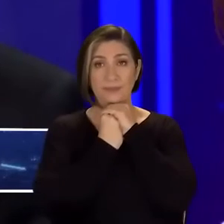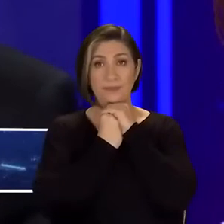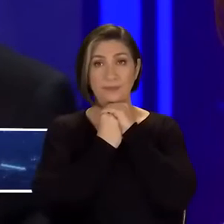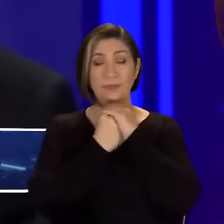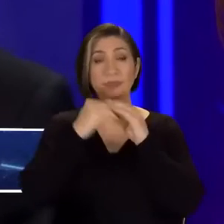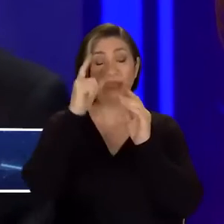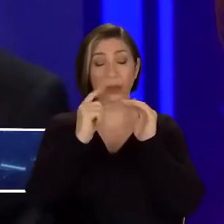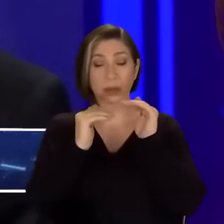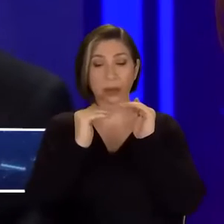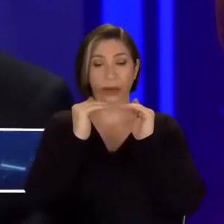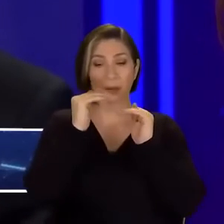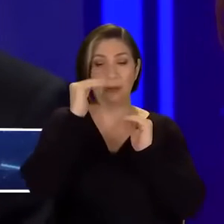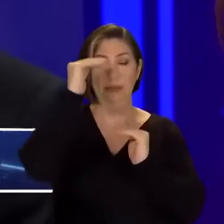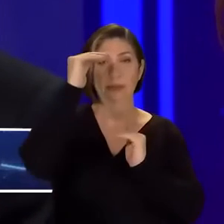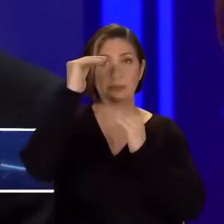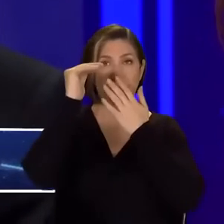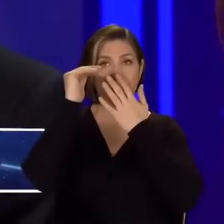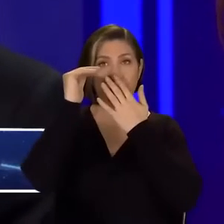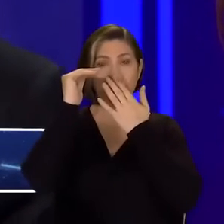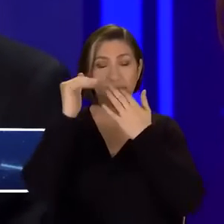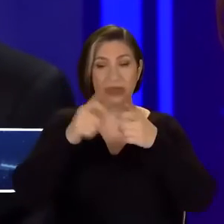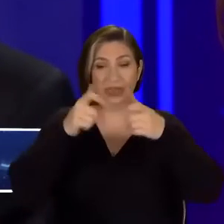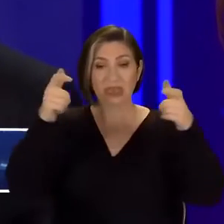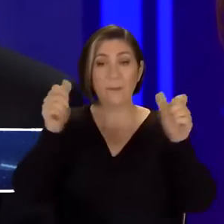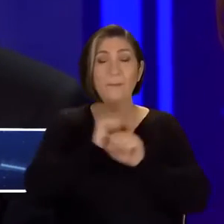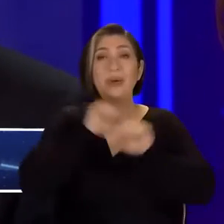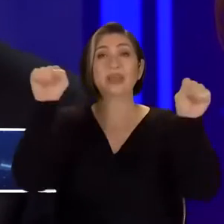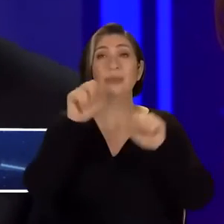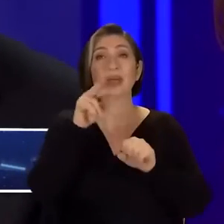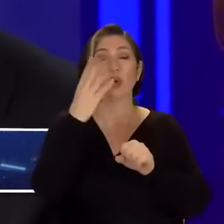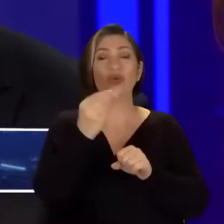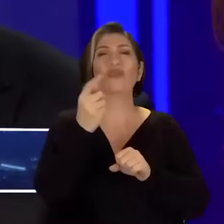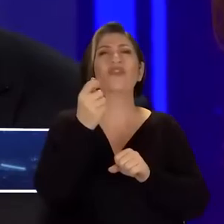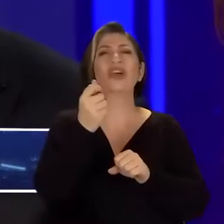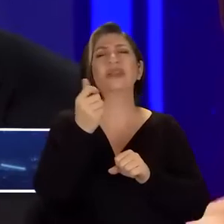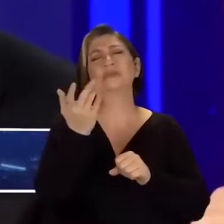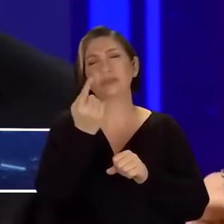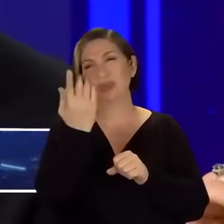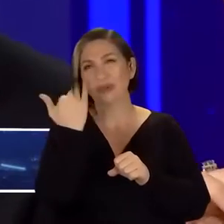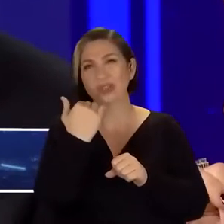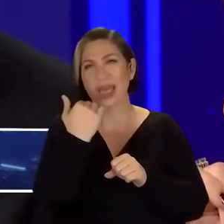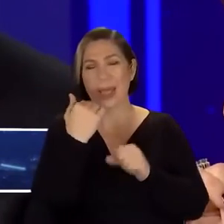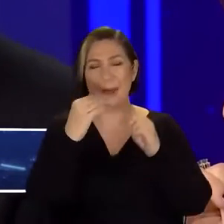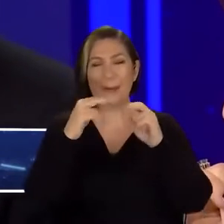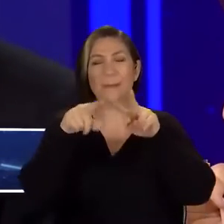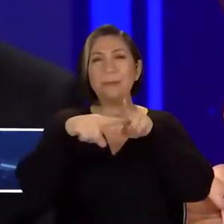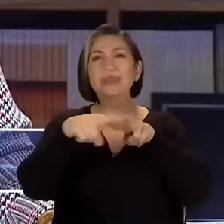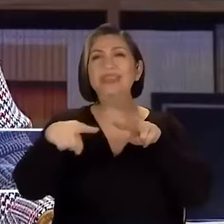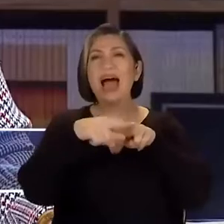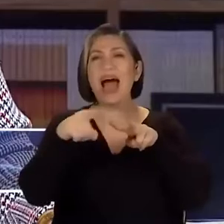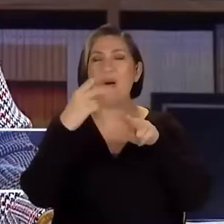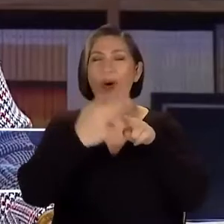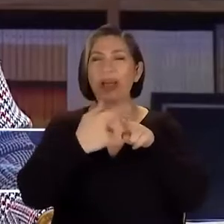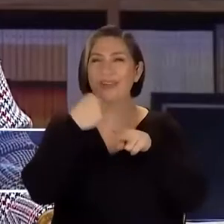ilk yükselişi ve gelişimi patlama şeklinde oldu. Fiyatı, hani bu az önce pizza örneği verildi. O